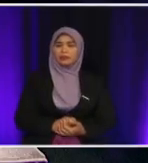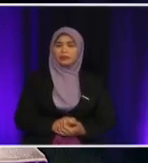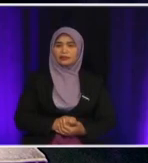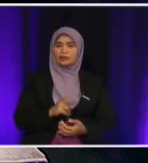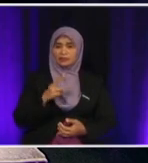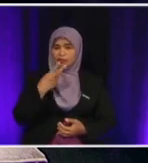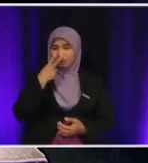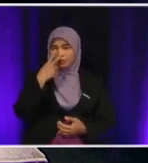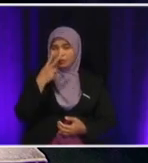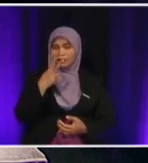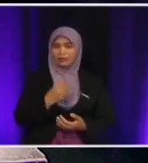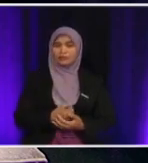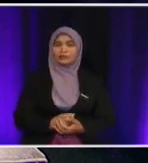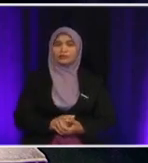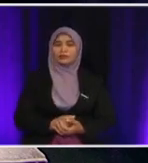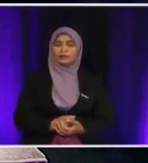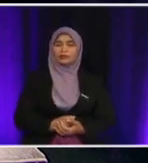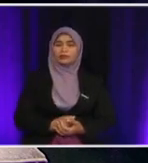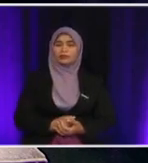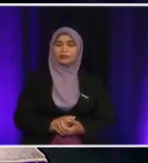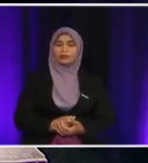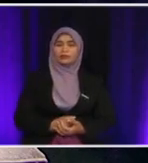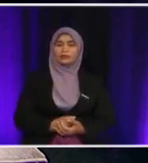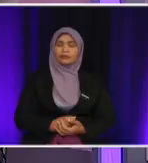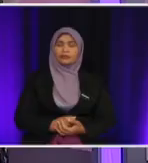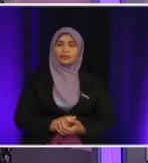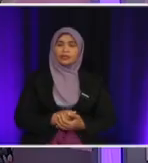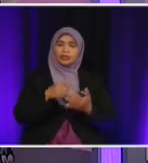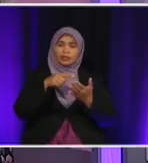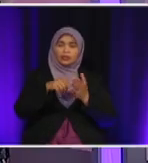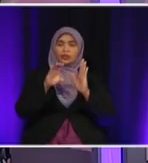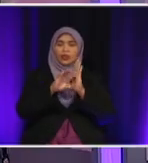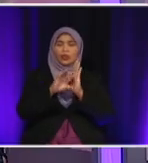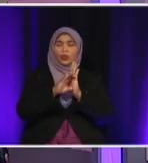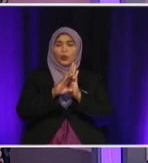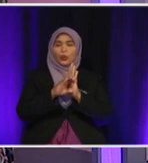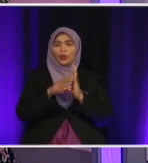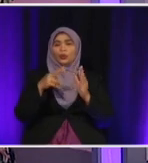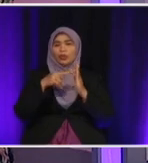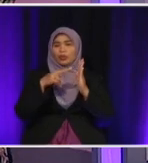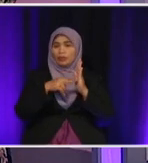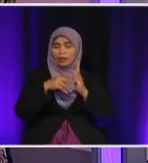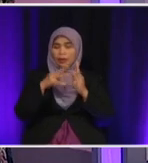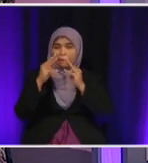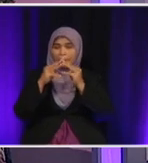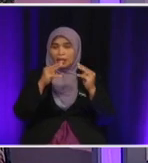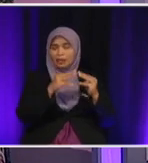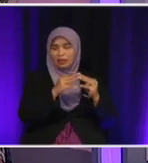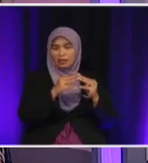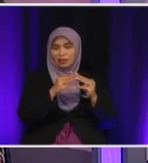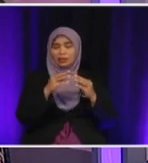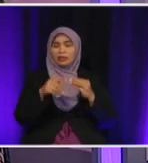kita lihat pula seterusnya inilah contoh piagam Madinah yang berkaitan dengan